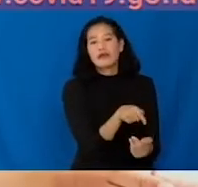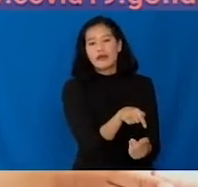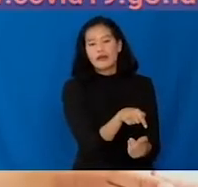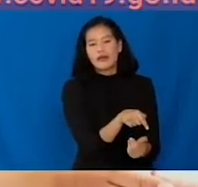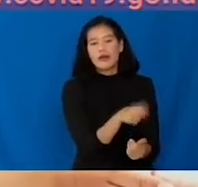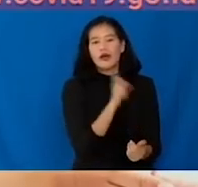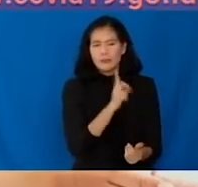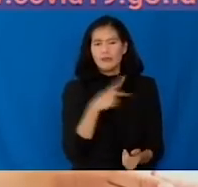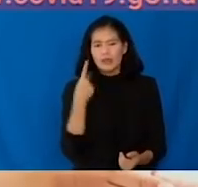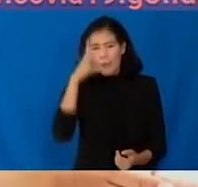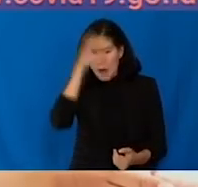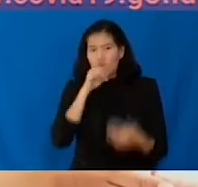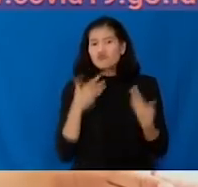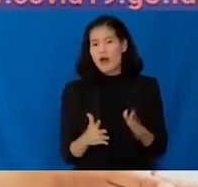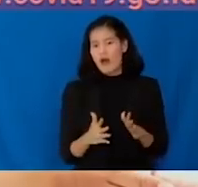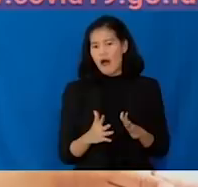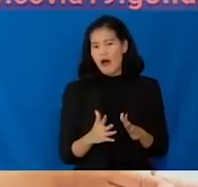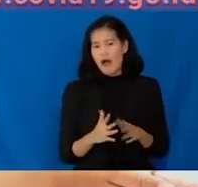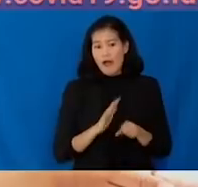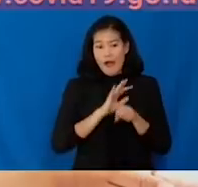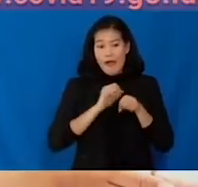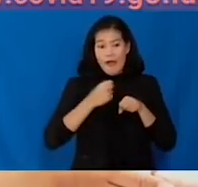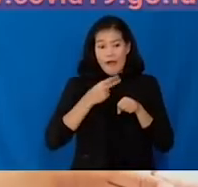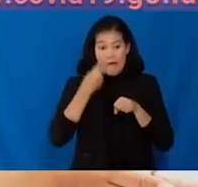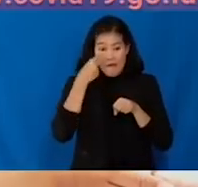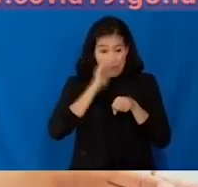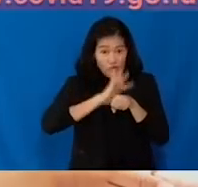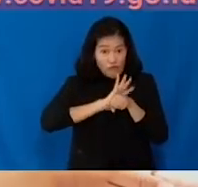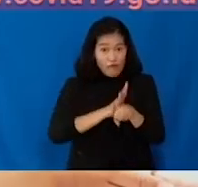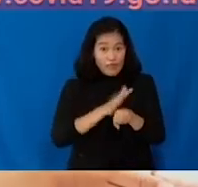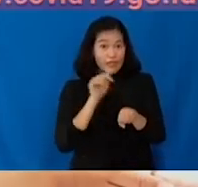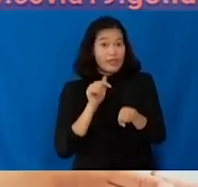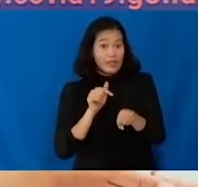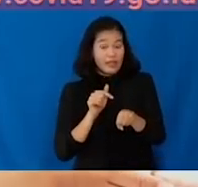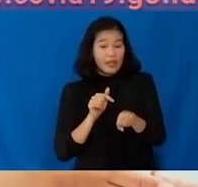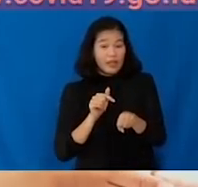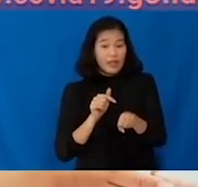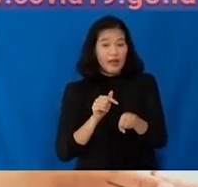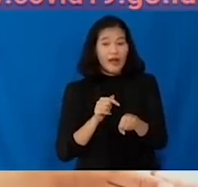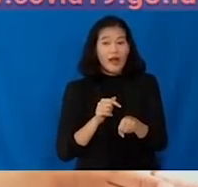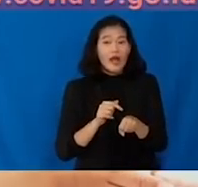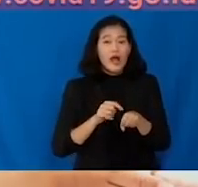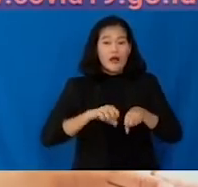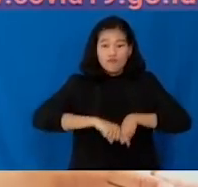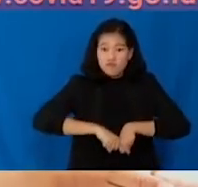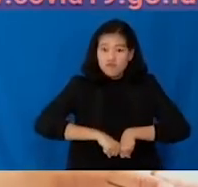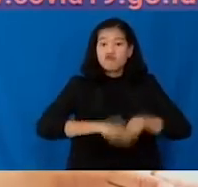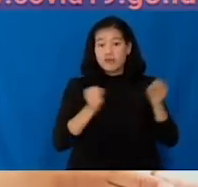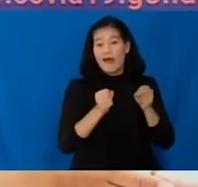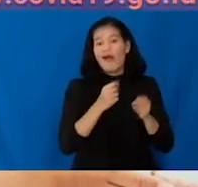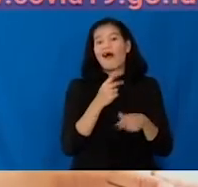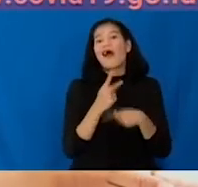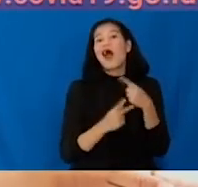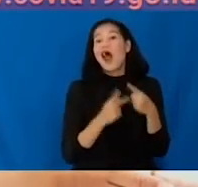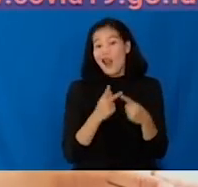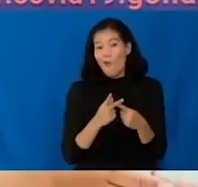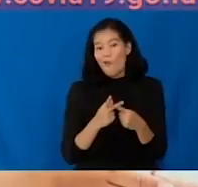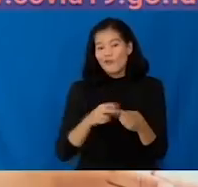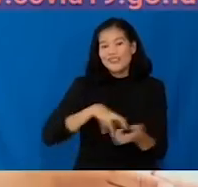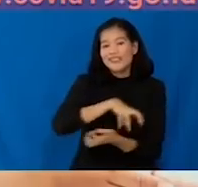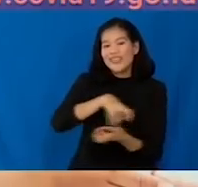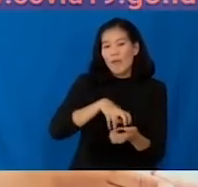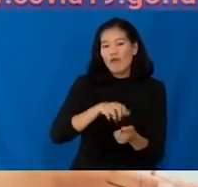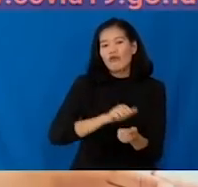kita pahami bersama bahwa virus ini sangat mudah hancur manakala terkena diterjen